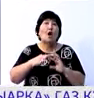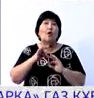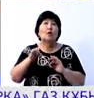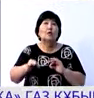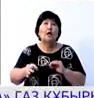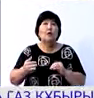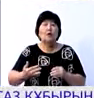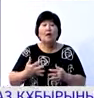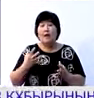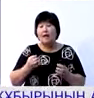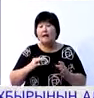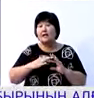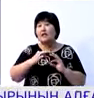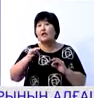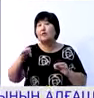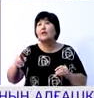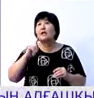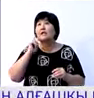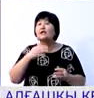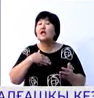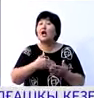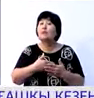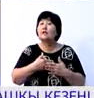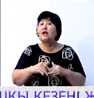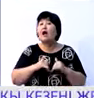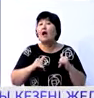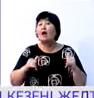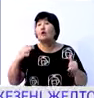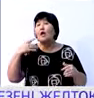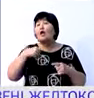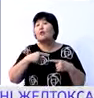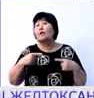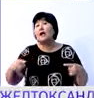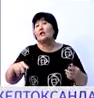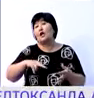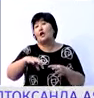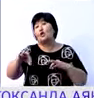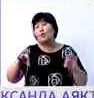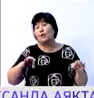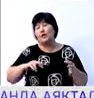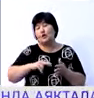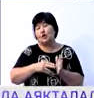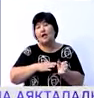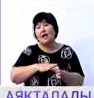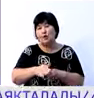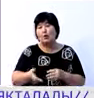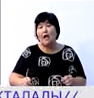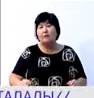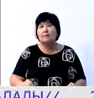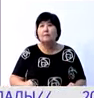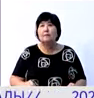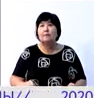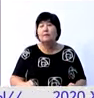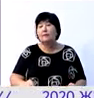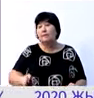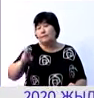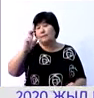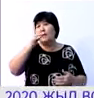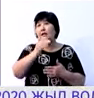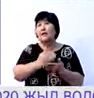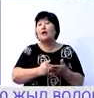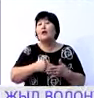Сондықтан, әр елді мекендегі жастардың белсенділігін арттыру мақсатында бірқатар жобалар жүзеге асырылуда. Мемлекеттік